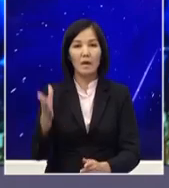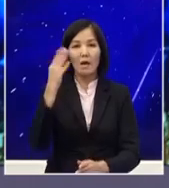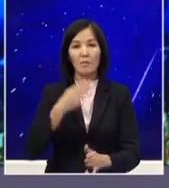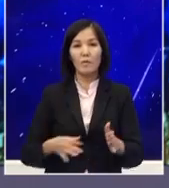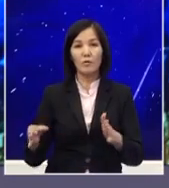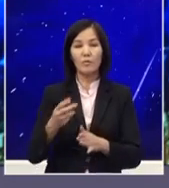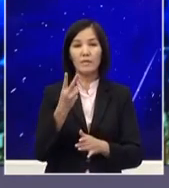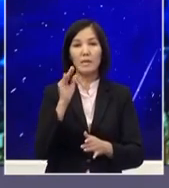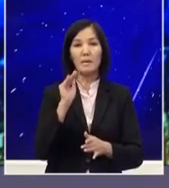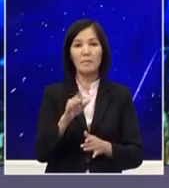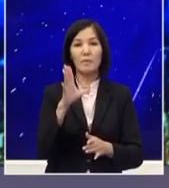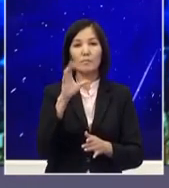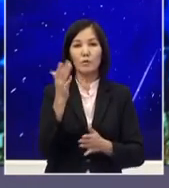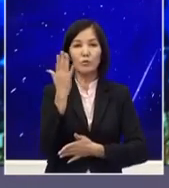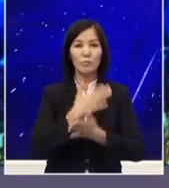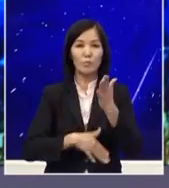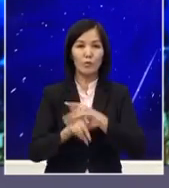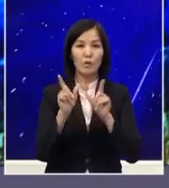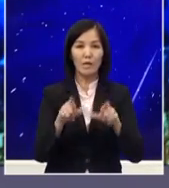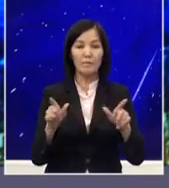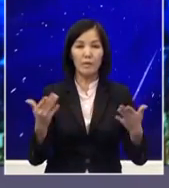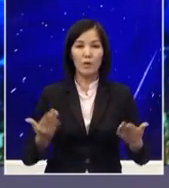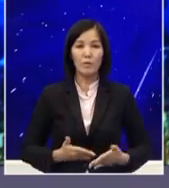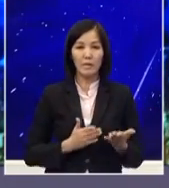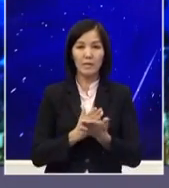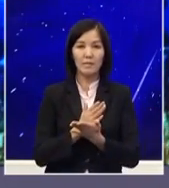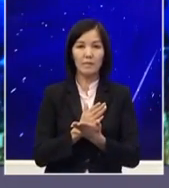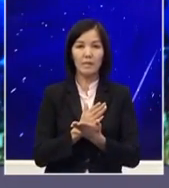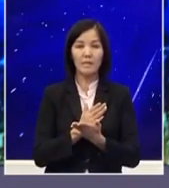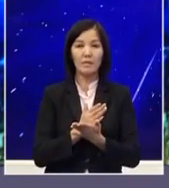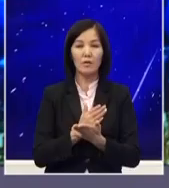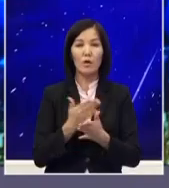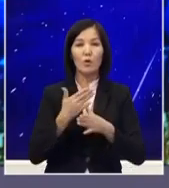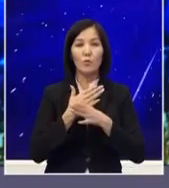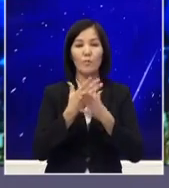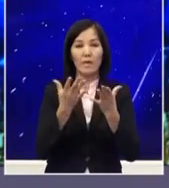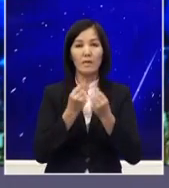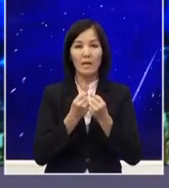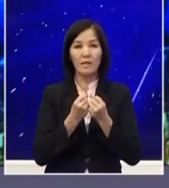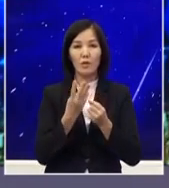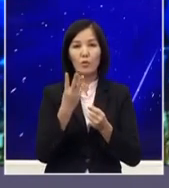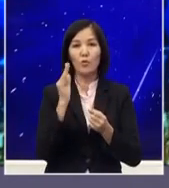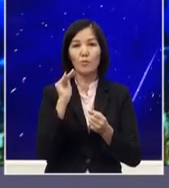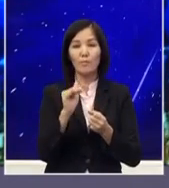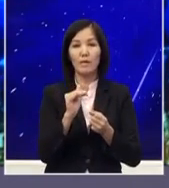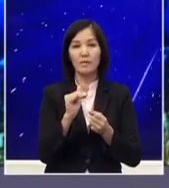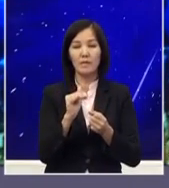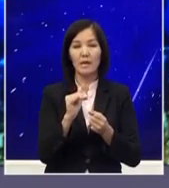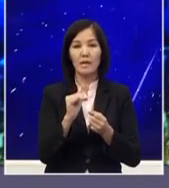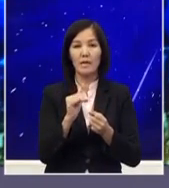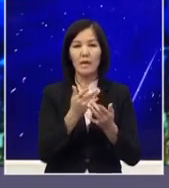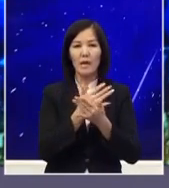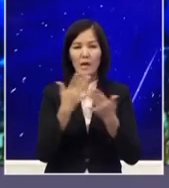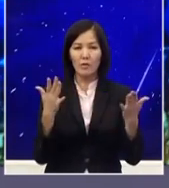Өңірдегі 2500 мүмкіндігі шектеулі азамат әлеуметтік қызметтер порталының көмегіне жүгінді. Олар 4000-нан аса өнімге